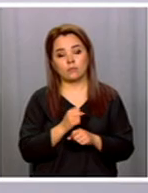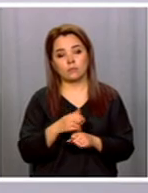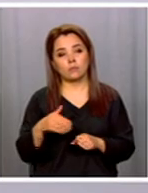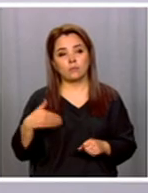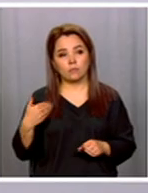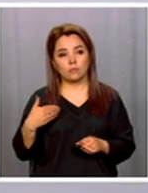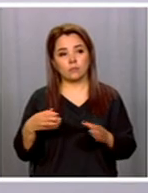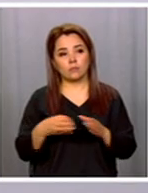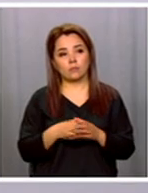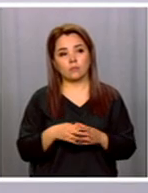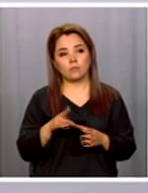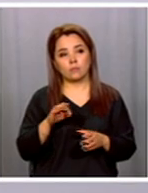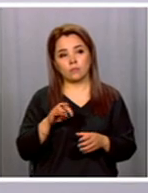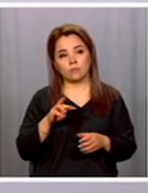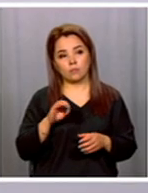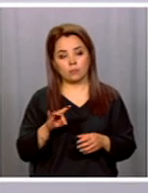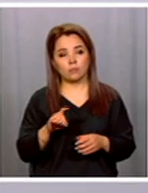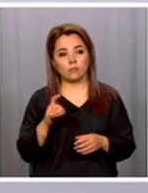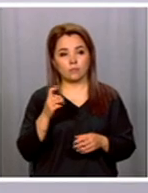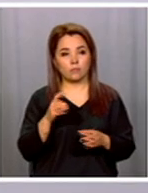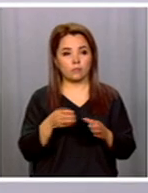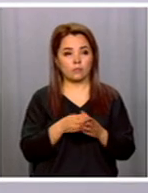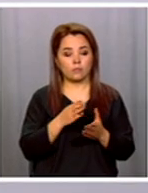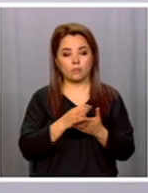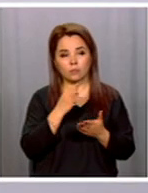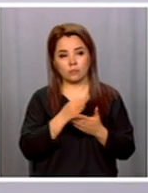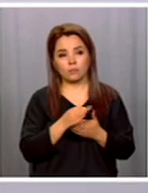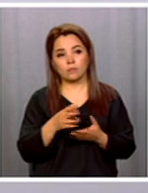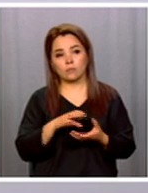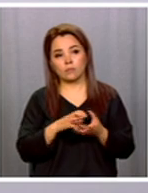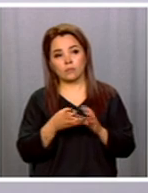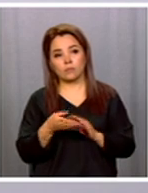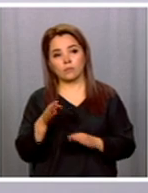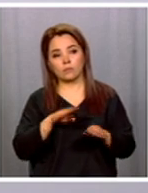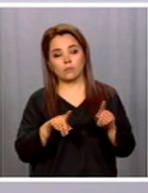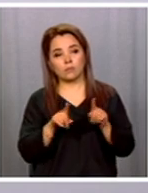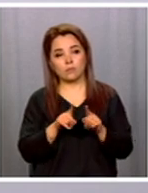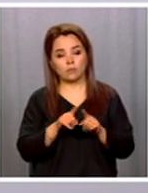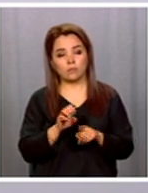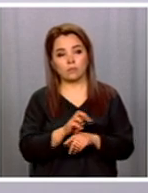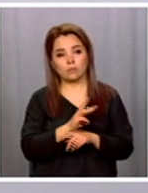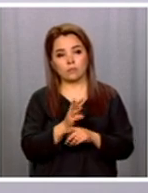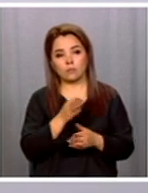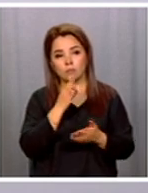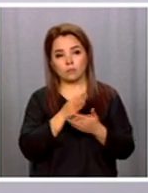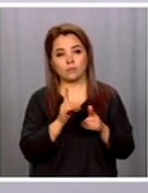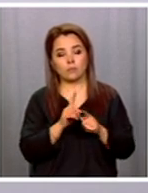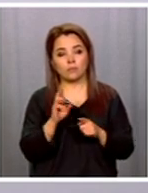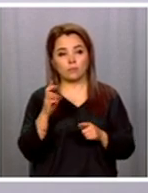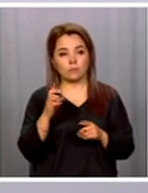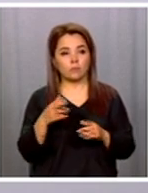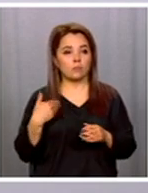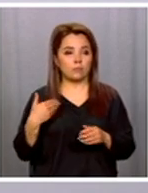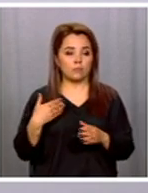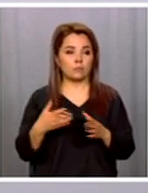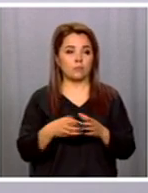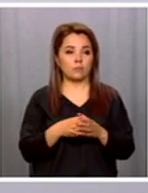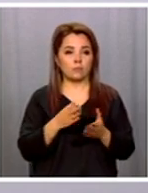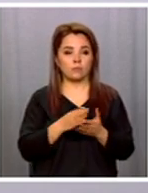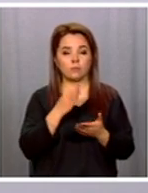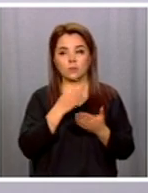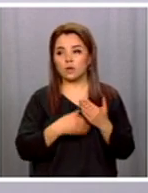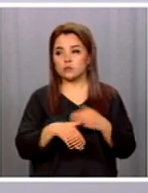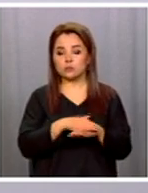және полимерлер химиясы, сонымен қатар тау-кен химиясы өнеркәсібін қамтитын бейорганикалық, яғни негізгі химия басты рөлді